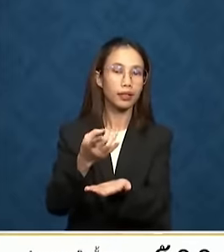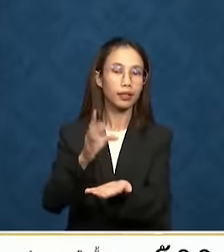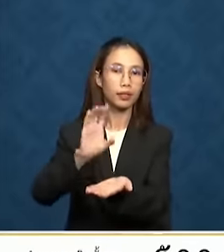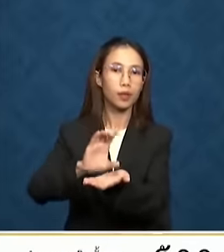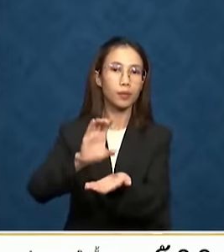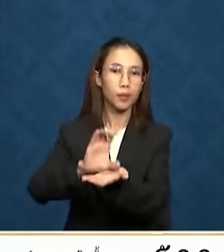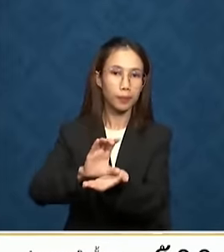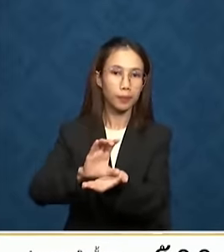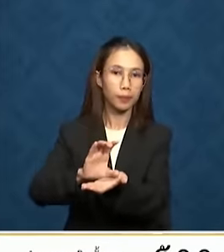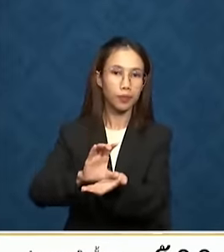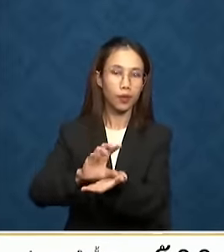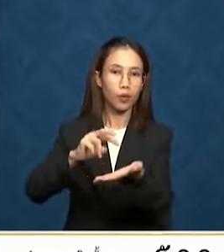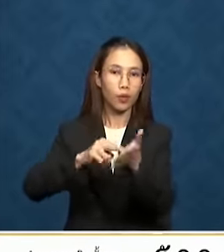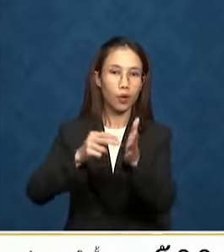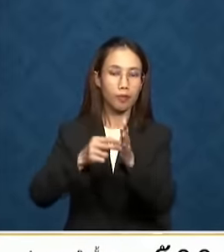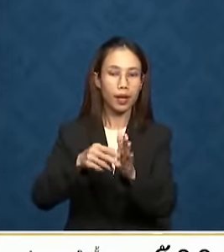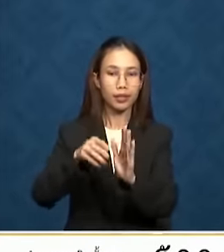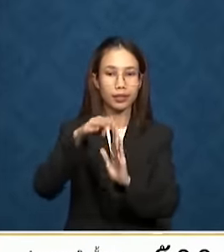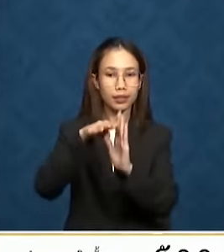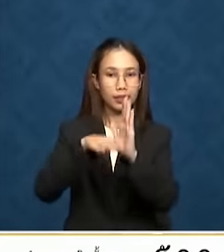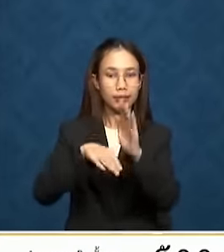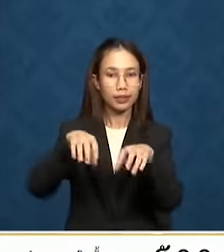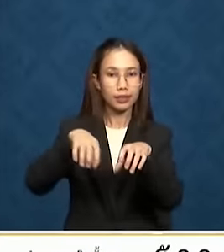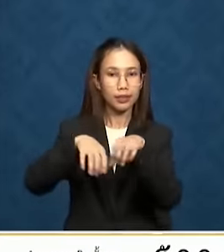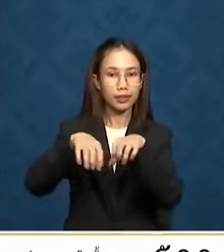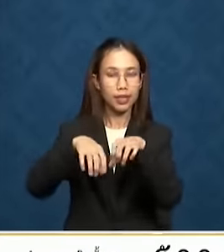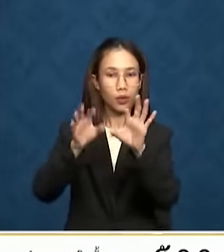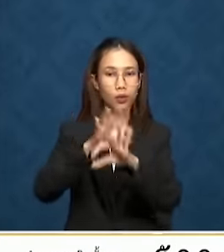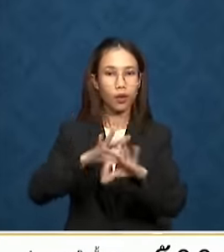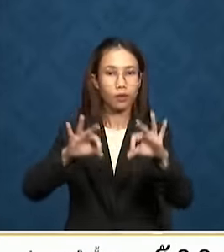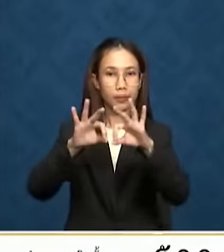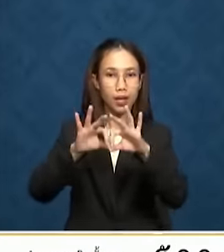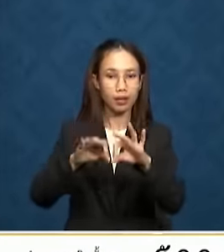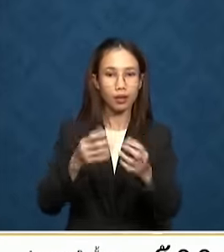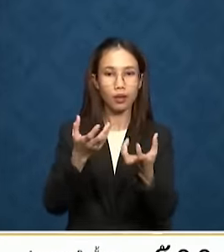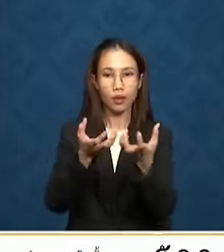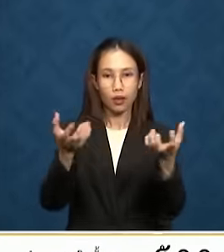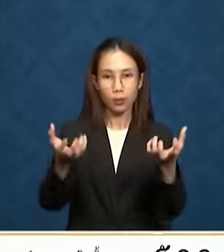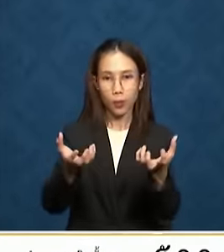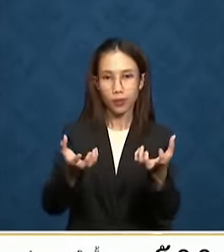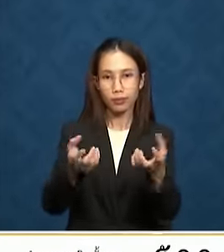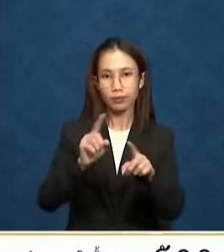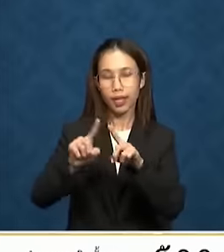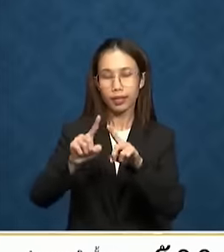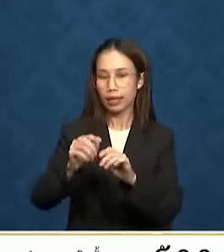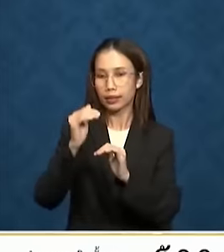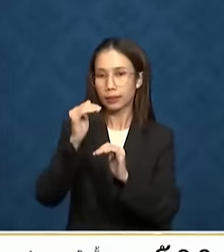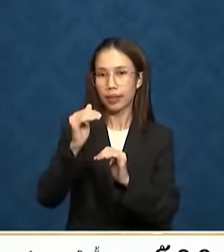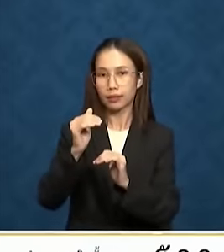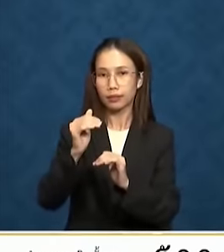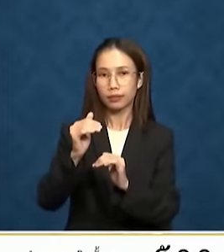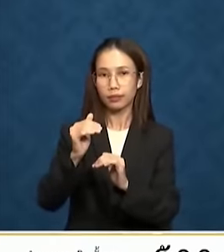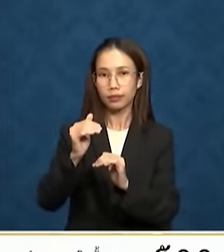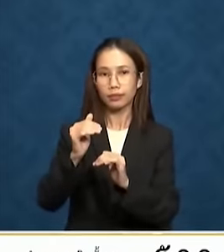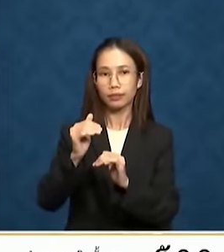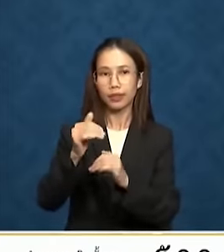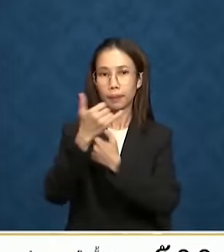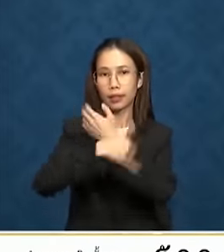คือการเรียงลำดับความสำคัญรัพยากรมีจะกัทุกประเทศมันคือ